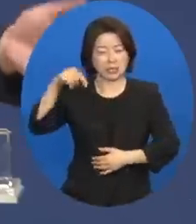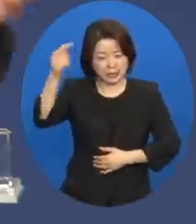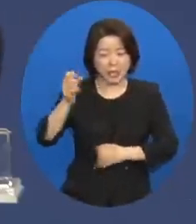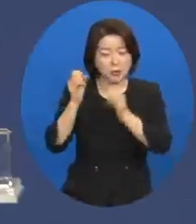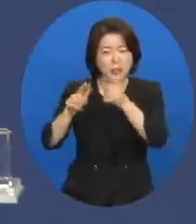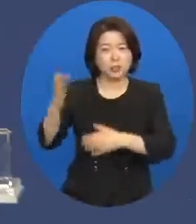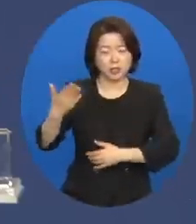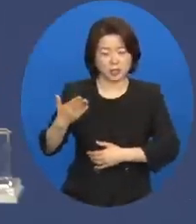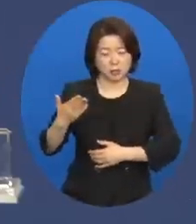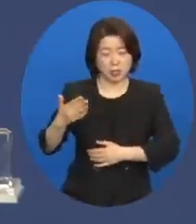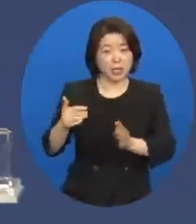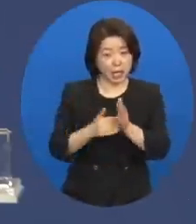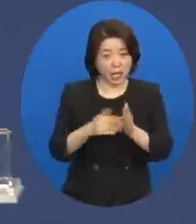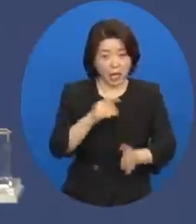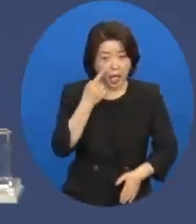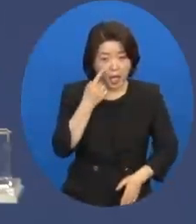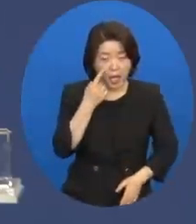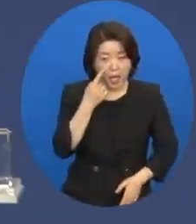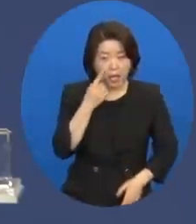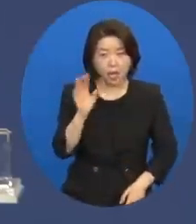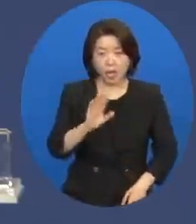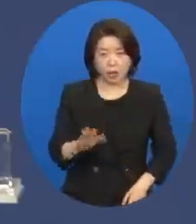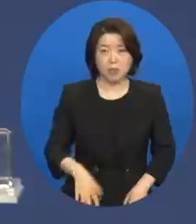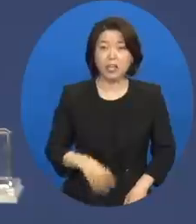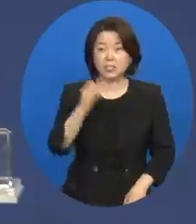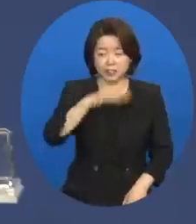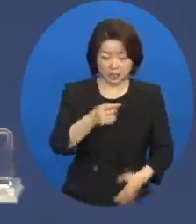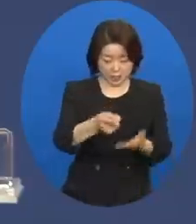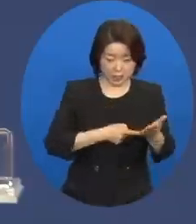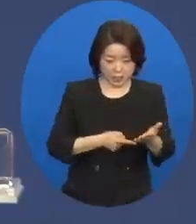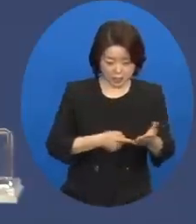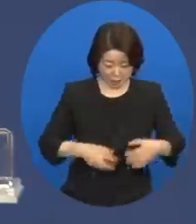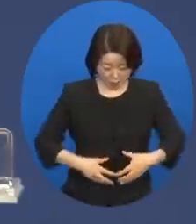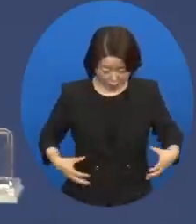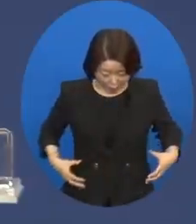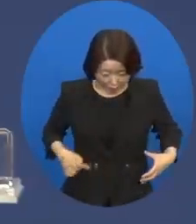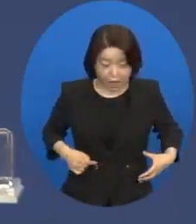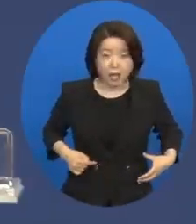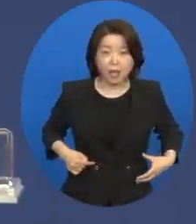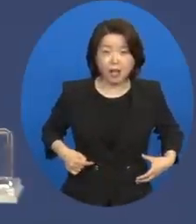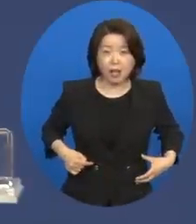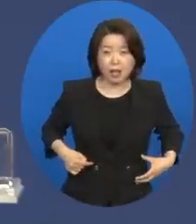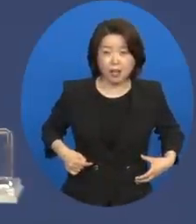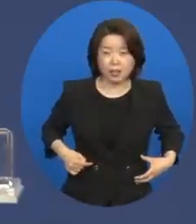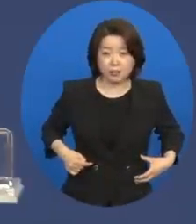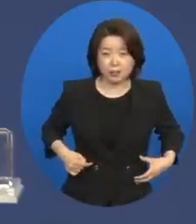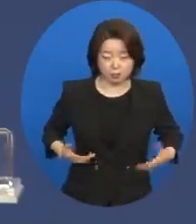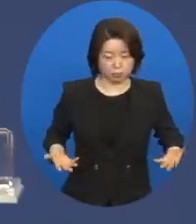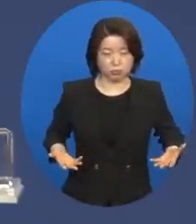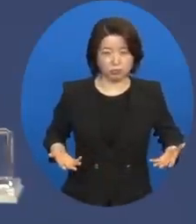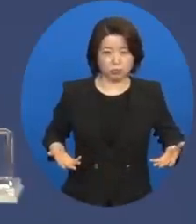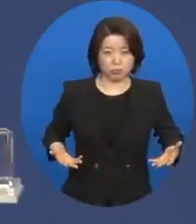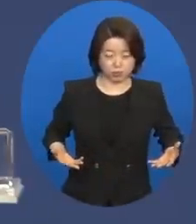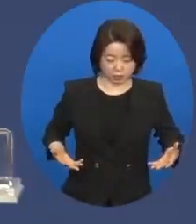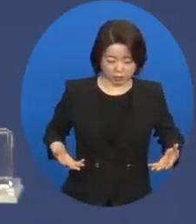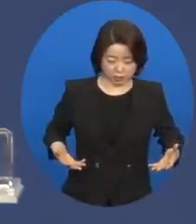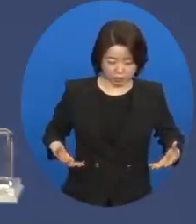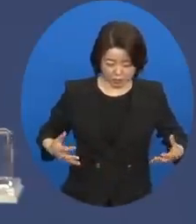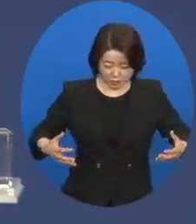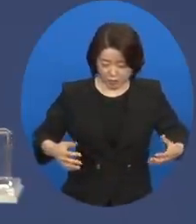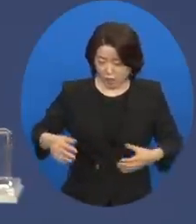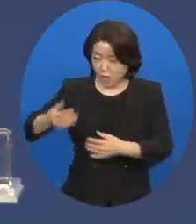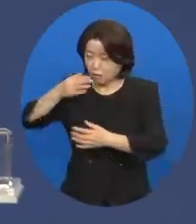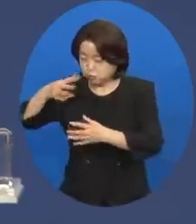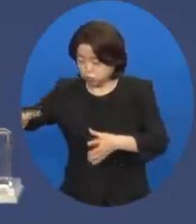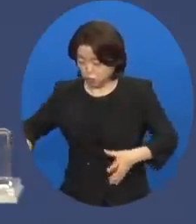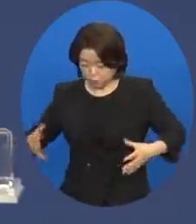되면 마저 합시다. 그렇게 하고 어차피 쨍 거 이렇게 나와 있긴 한데 지금 봉지 하나 줄 테니까 비닐을